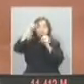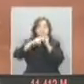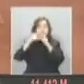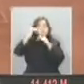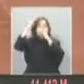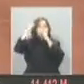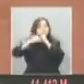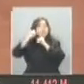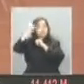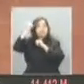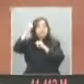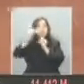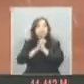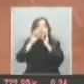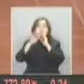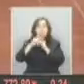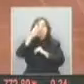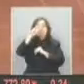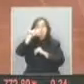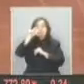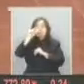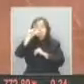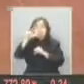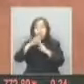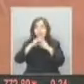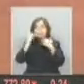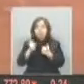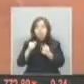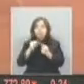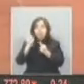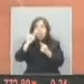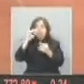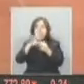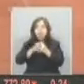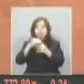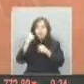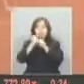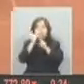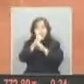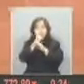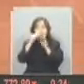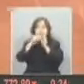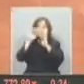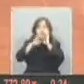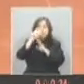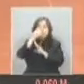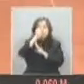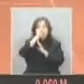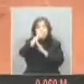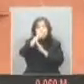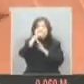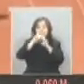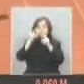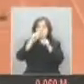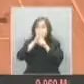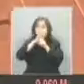รวดค่ 6 ต่อ 3 และ 6 ต่อ 3 ใช้เวลาในการแห่ขันไปเพีงแ่ 82 นาทีHannes Crew่านเขารอบ 2 ไปเจอกับ Kevin